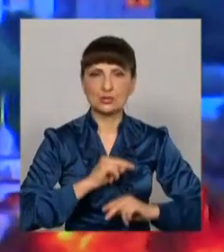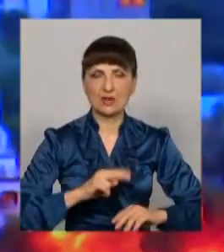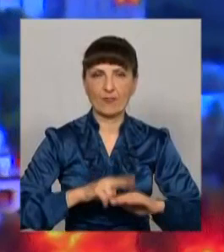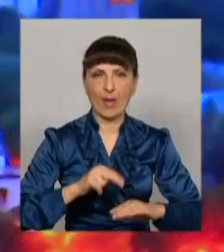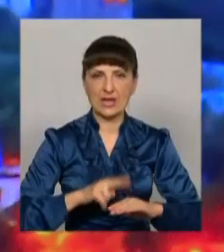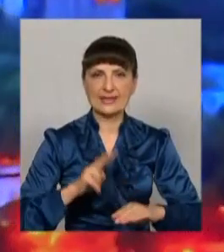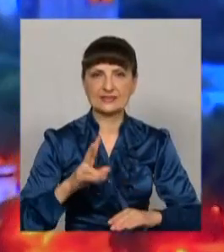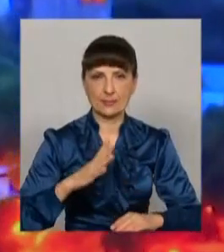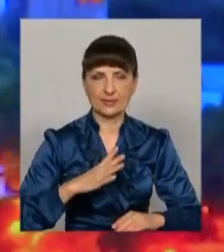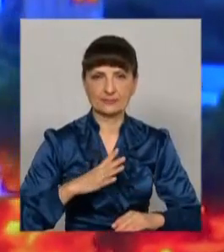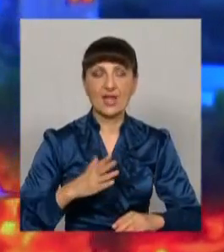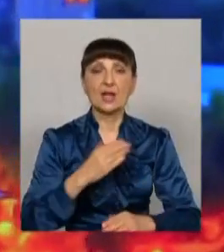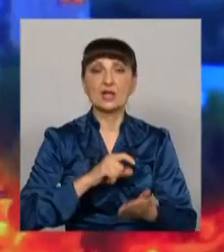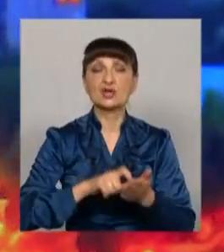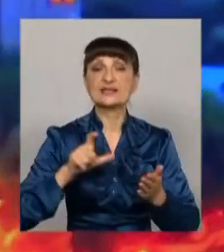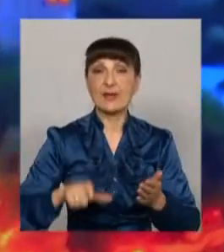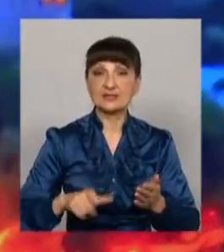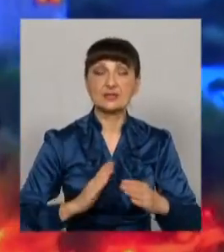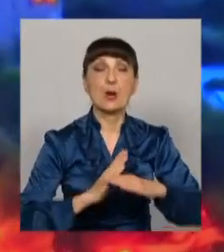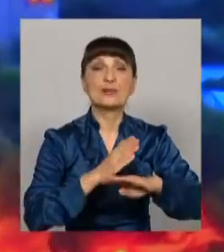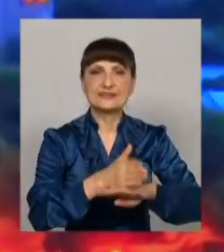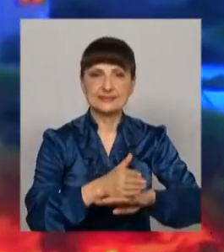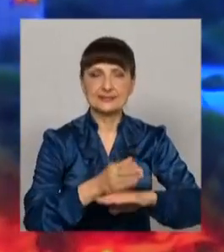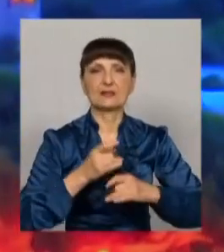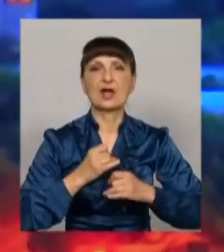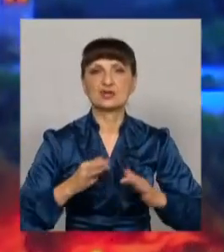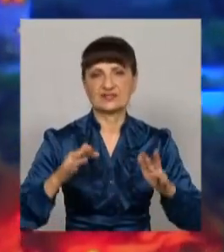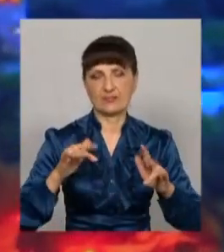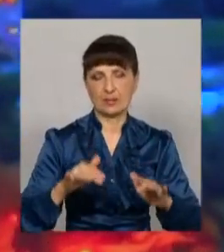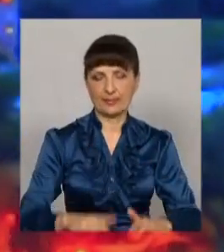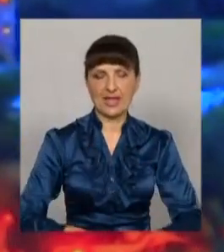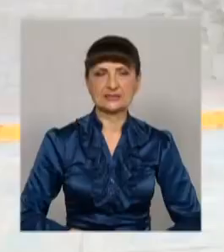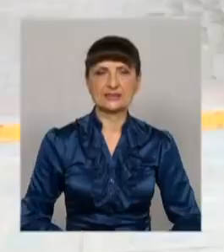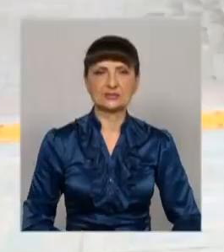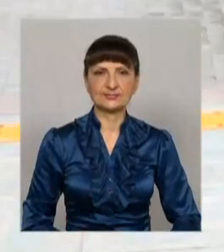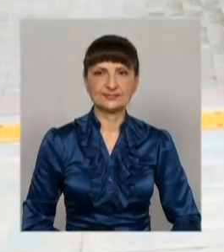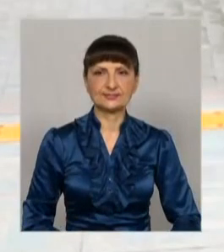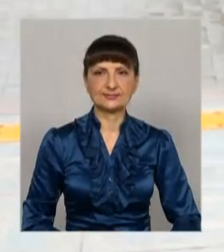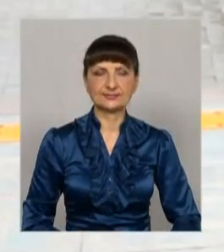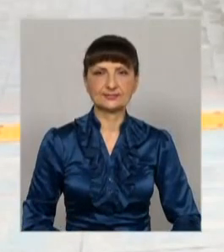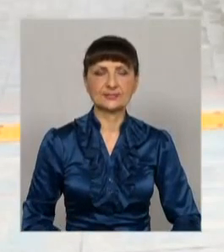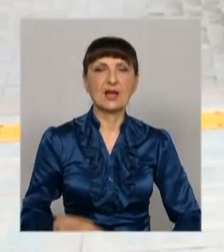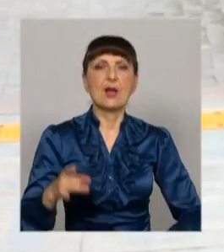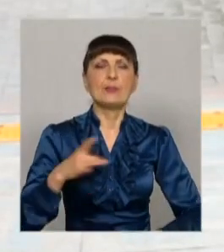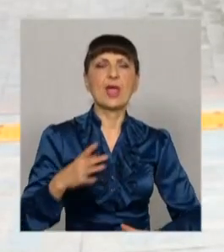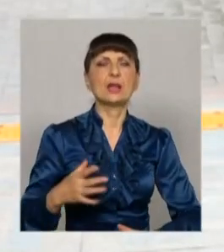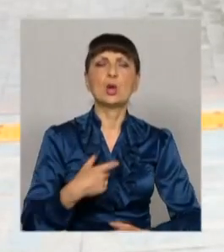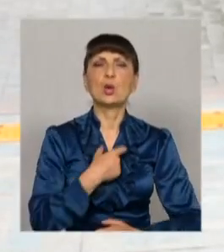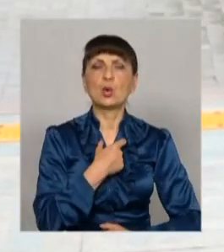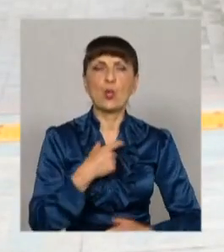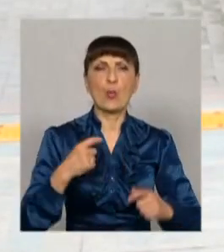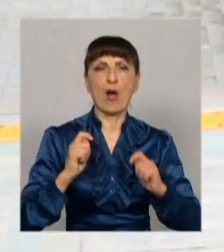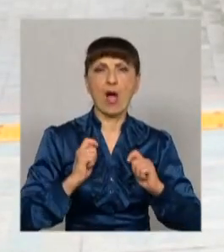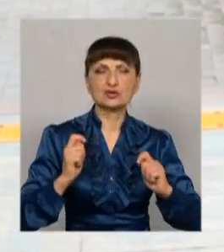правоохранительных органов. Моя коллега Айдана Нураш посетила торжественное мероприятие. Белые строгие рубашки,